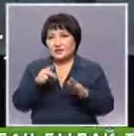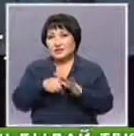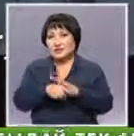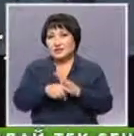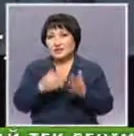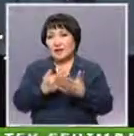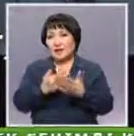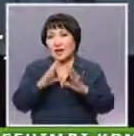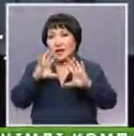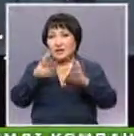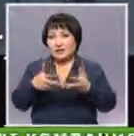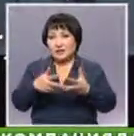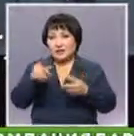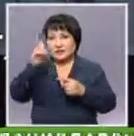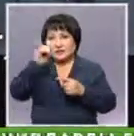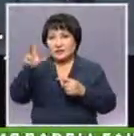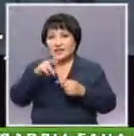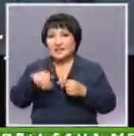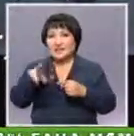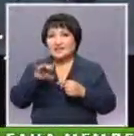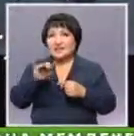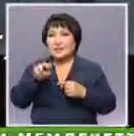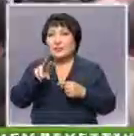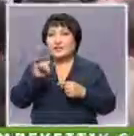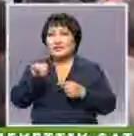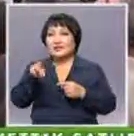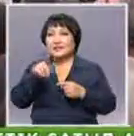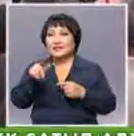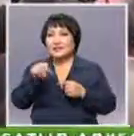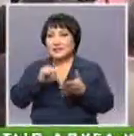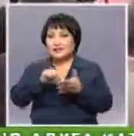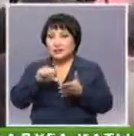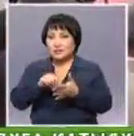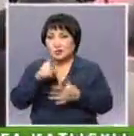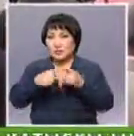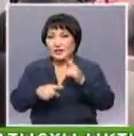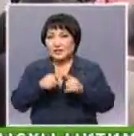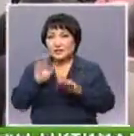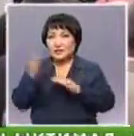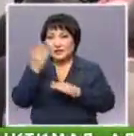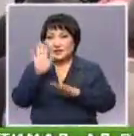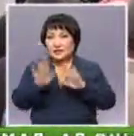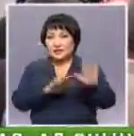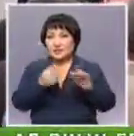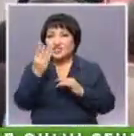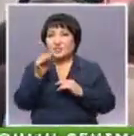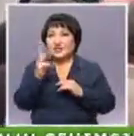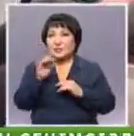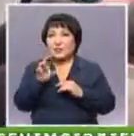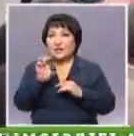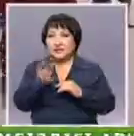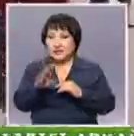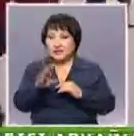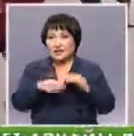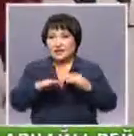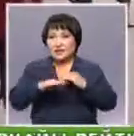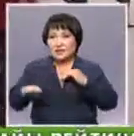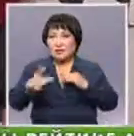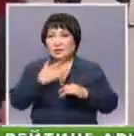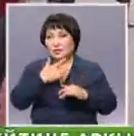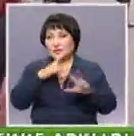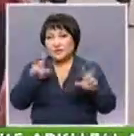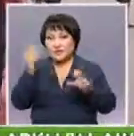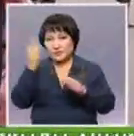Солардың ішінде әлемдік жұлдыз Жерар Депардьенің қатысуымен отандық кинорежиссер Ермек Шынарбаевтың «Дала дауыс» фильмі де бар. Еске сала кетейік,